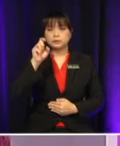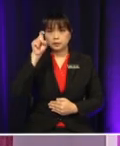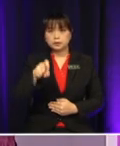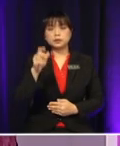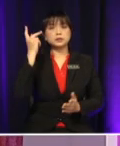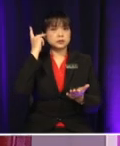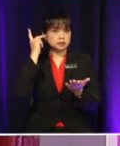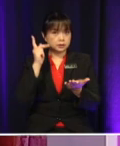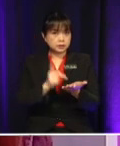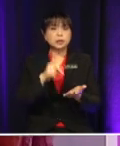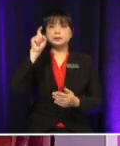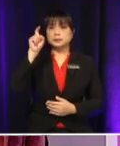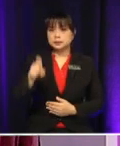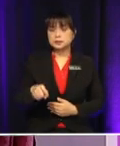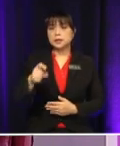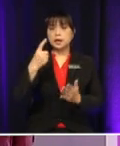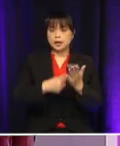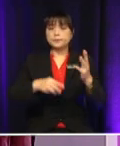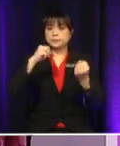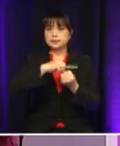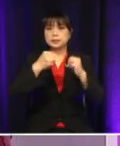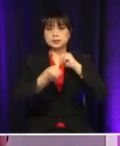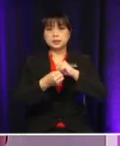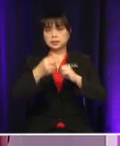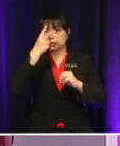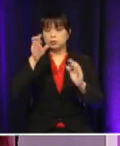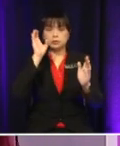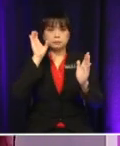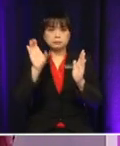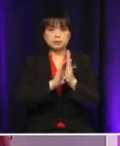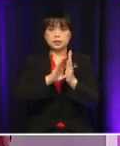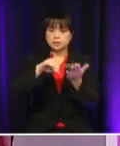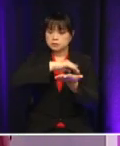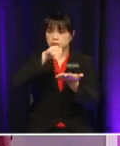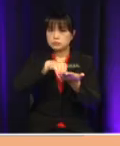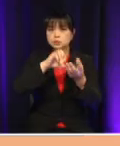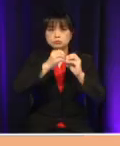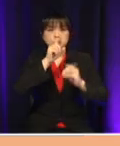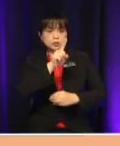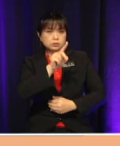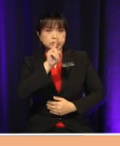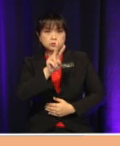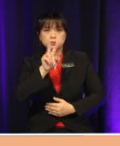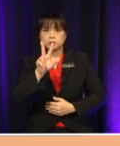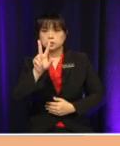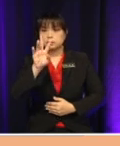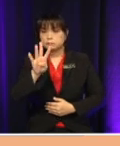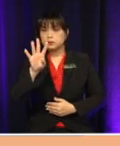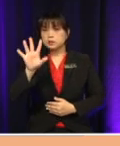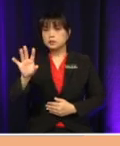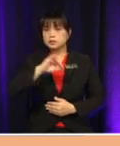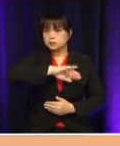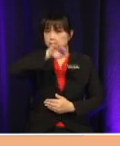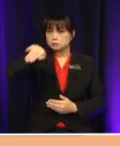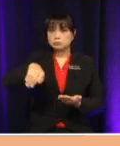masalah kariota itu Oke kalau kita Fika tengok semua karita 61 62 63 64 semua itu